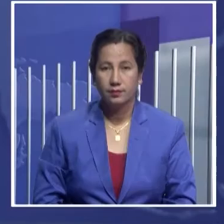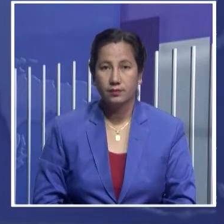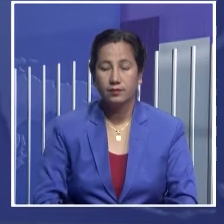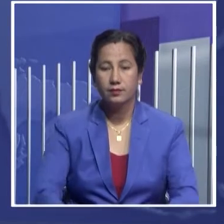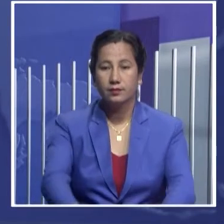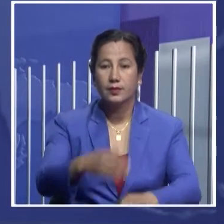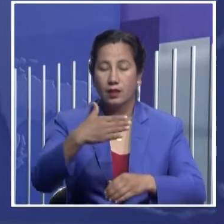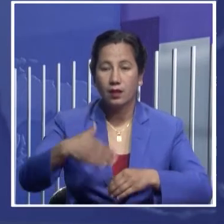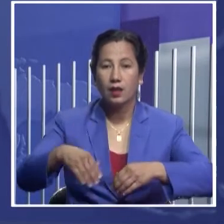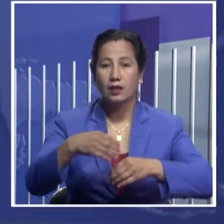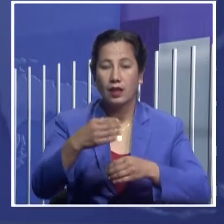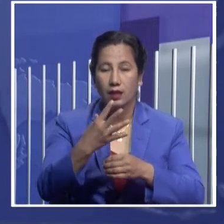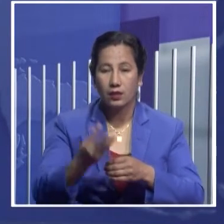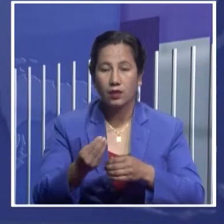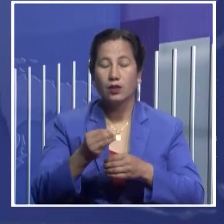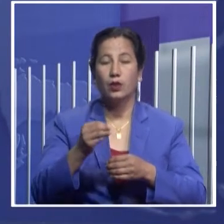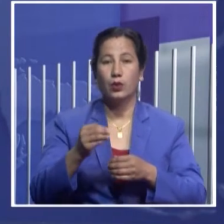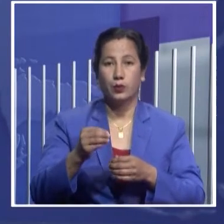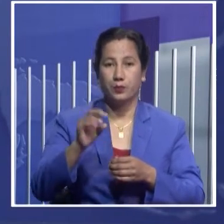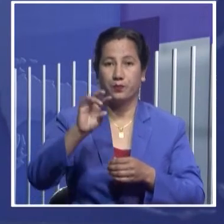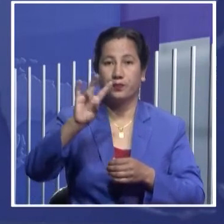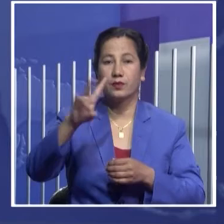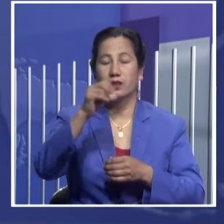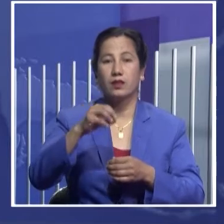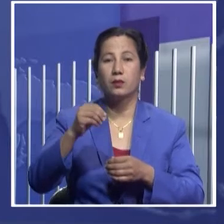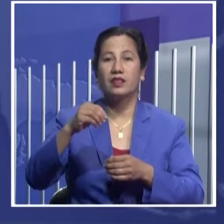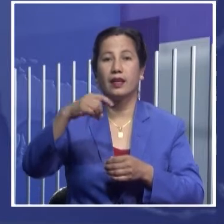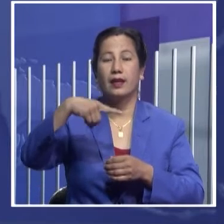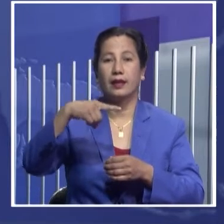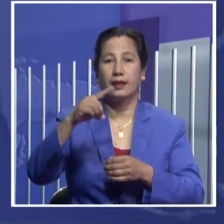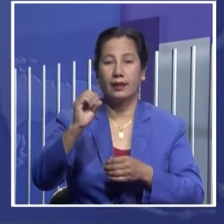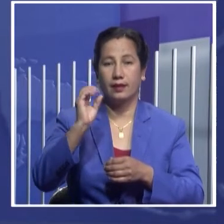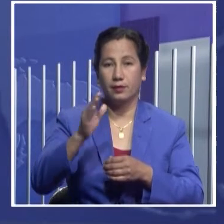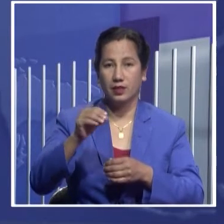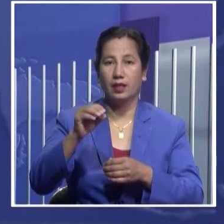लगातार घटिरहेको शेयर बजार परिसूचक नेप्से आज भने बढेको छ। नेप्से आज